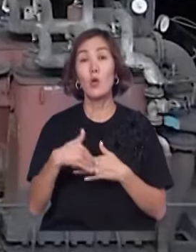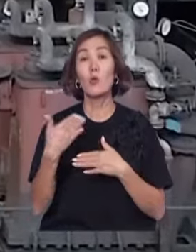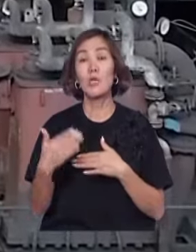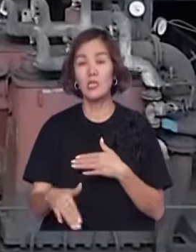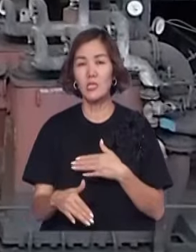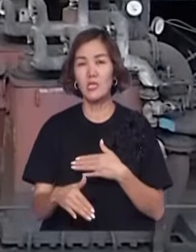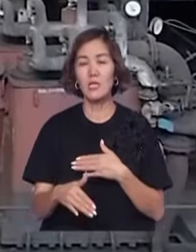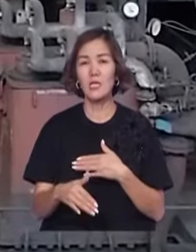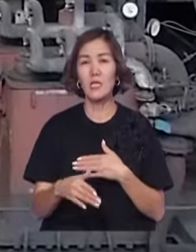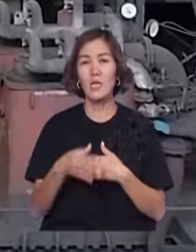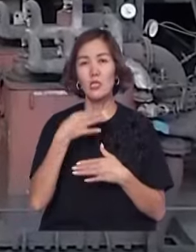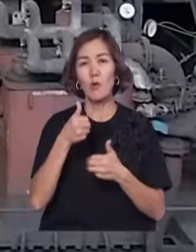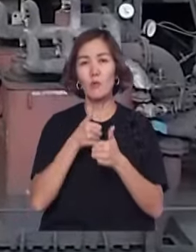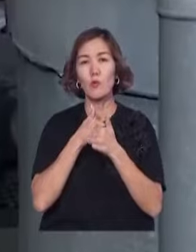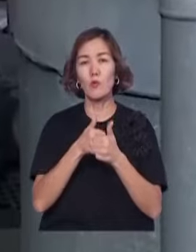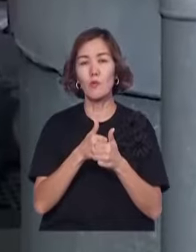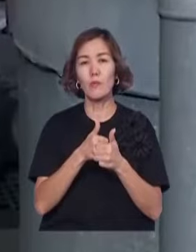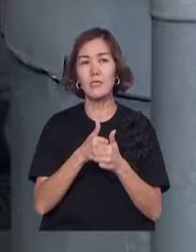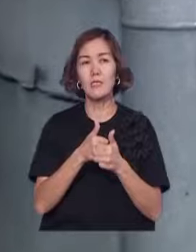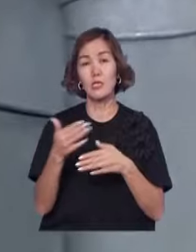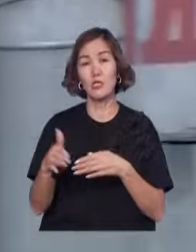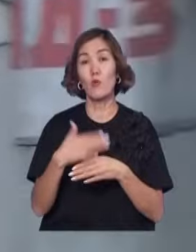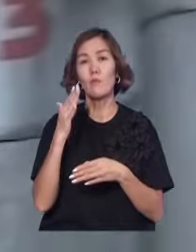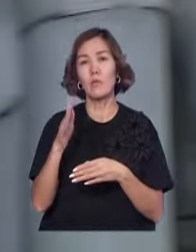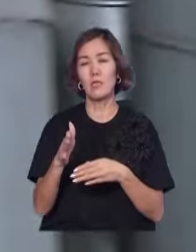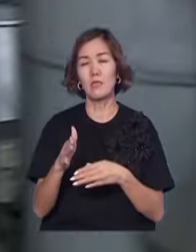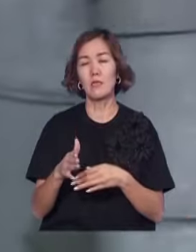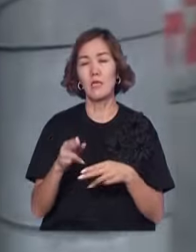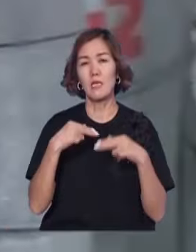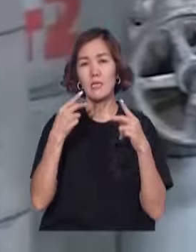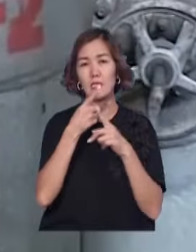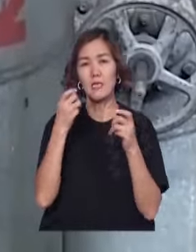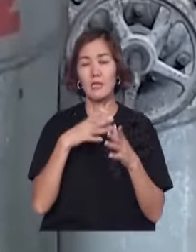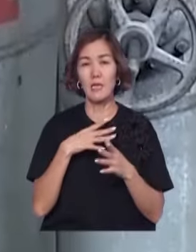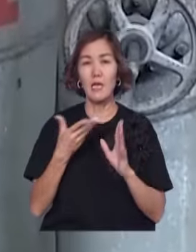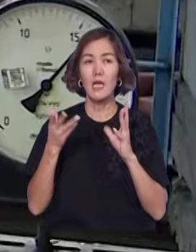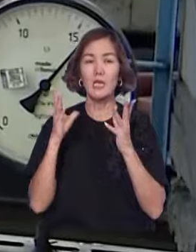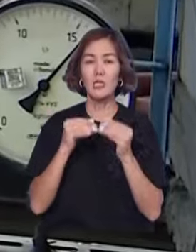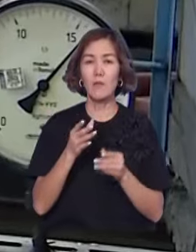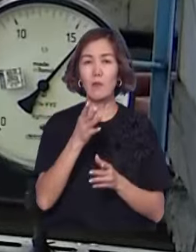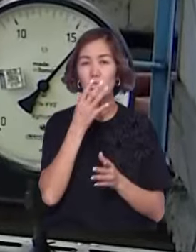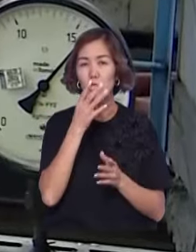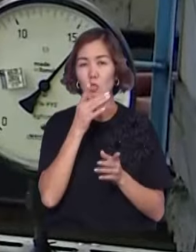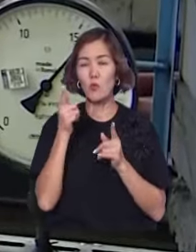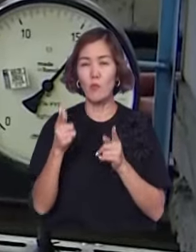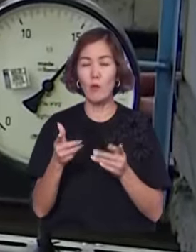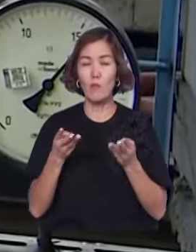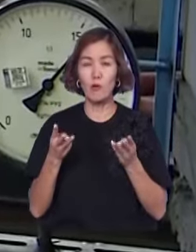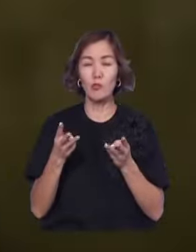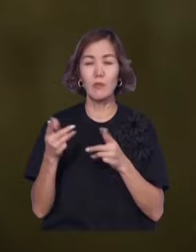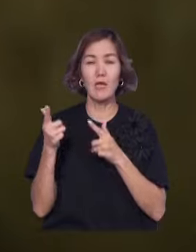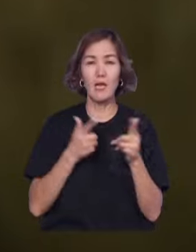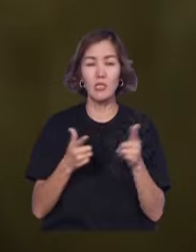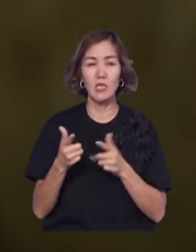әкімдерінің жауапты орынбасарлары жауапкершілікке тартылатын болады деп ескертті. Жалпы жылыту маусымына қажетті отын қоры